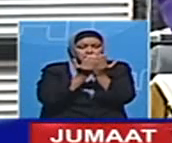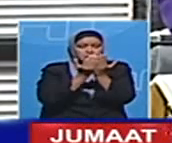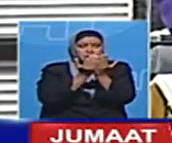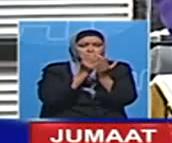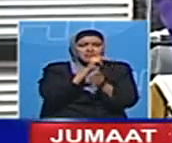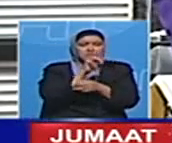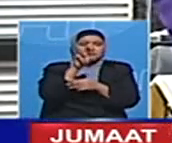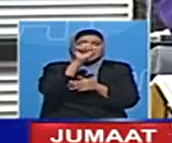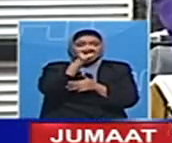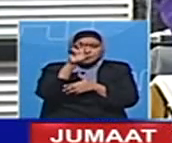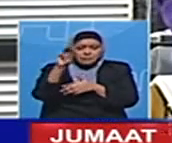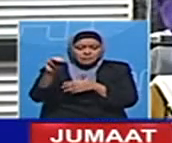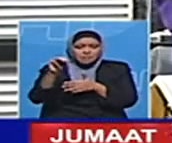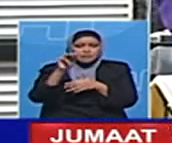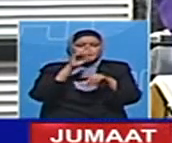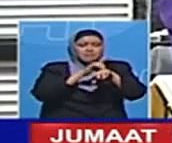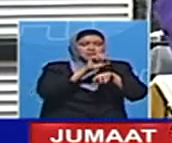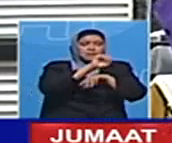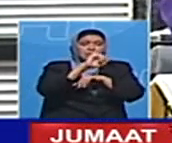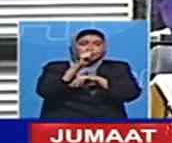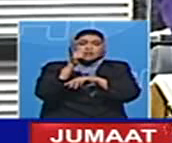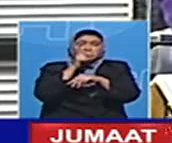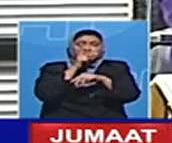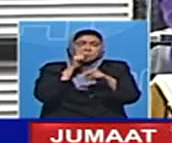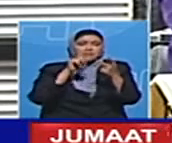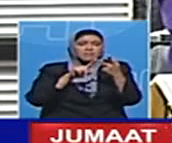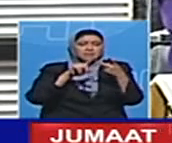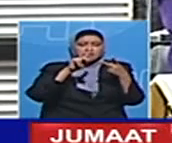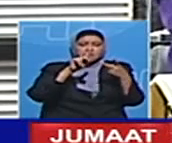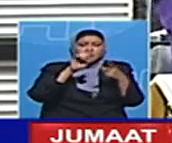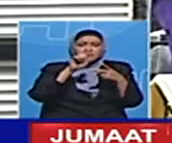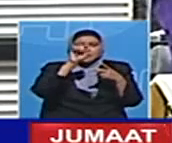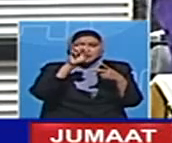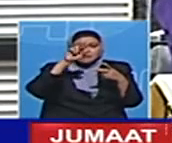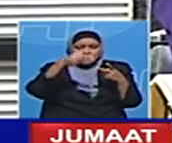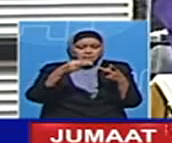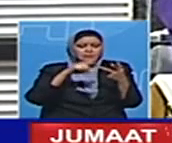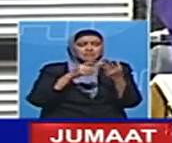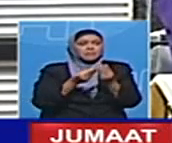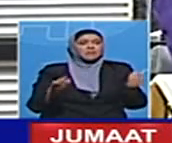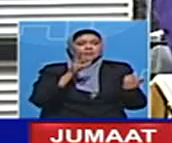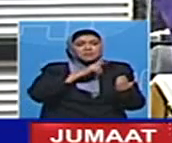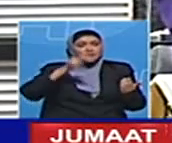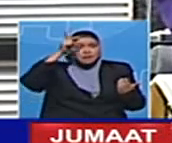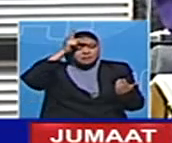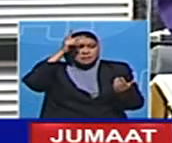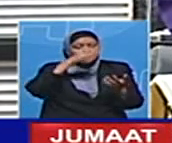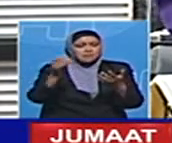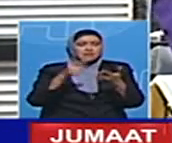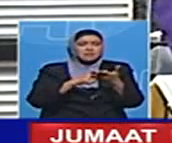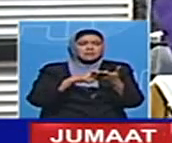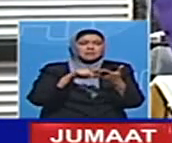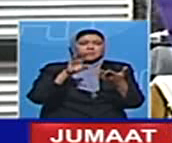mrssm iaitu di seik Kedah serta ketereh tanah dan tanah merah Kelantan bagan Datuk